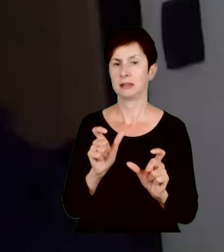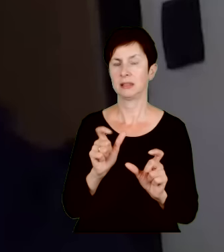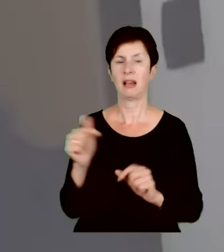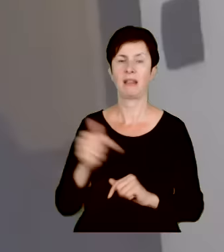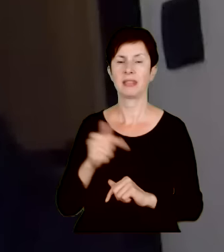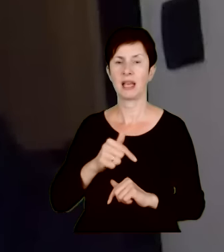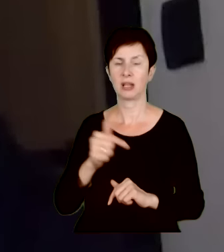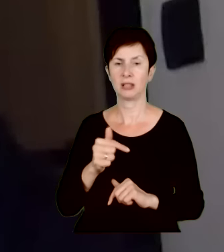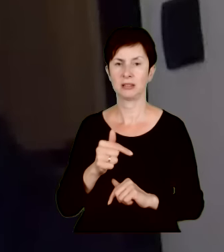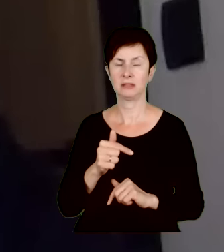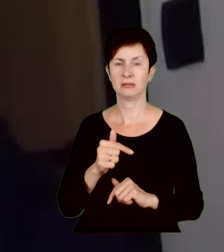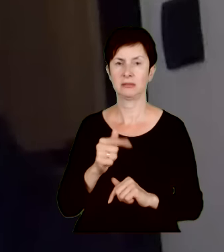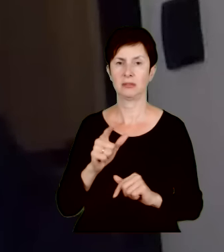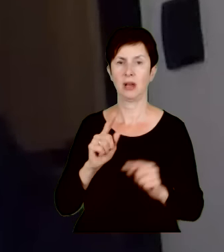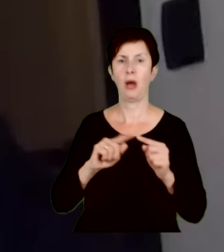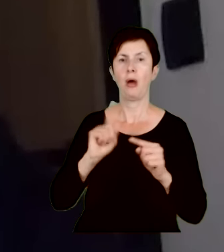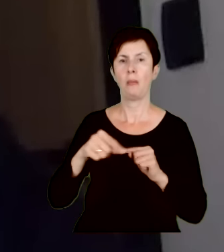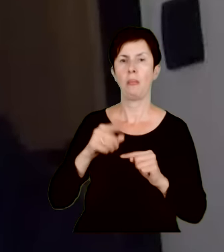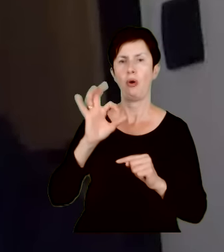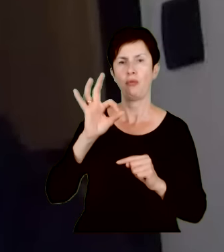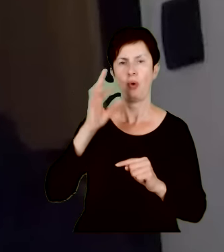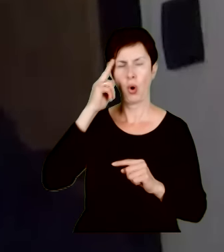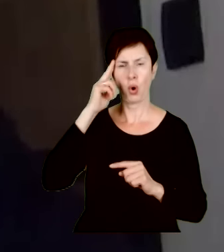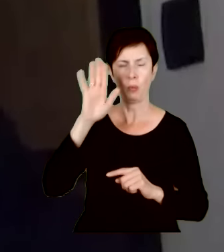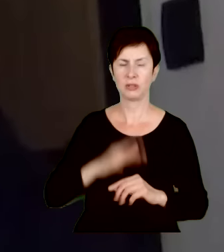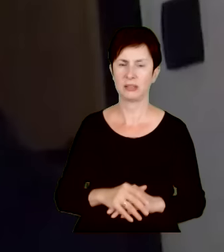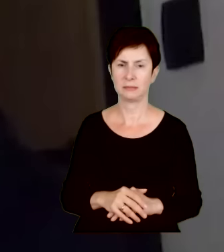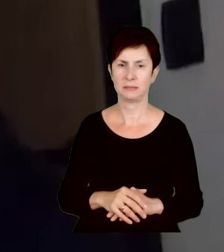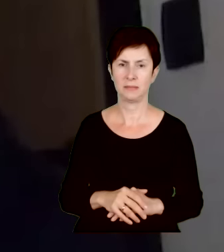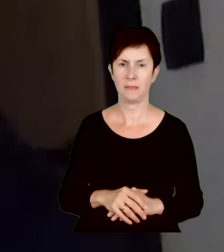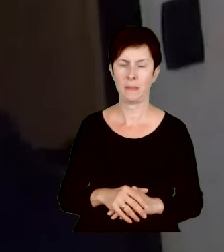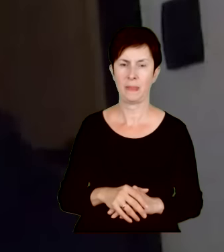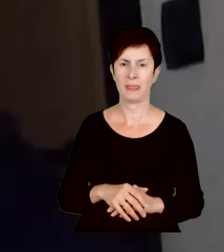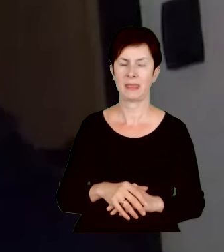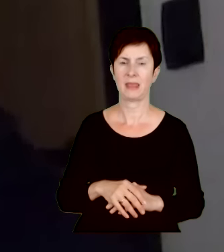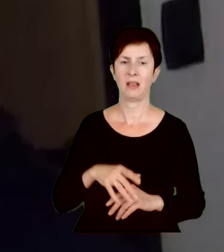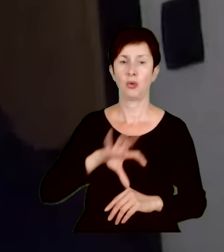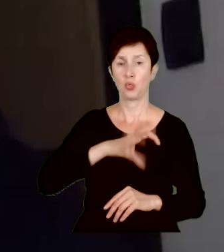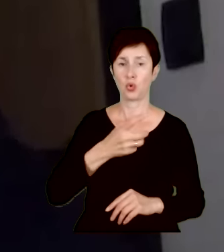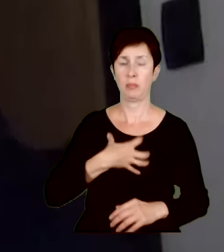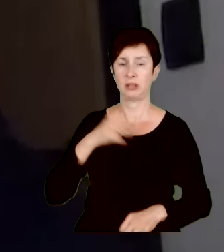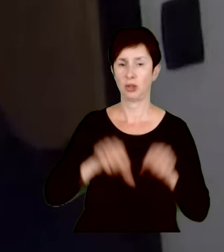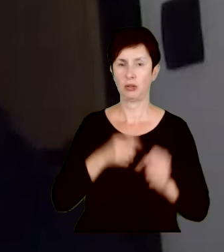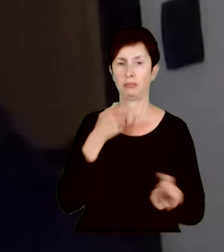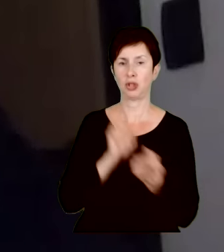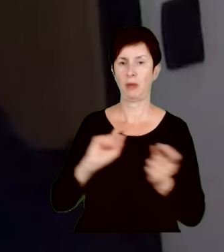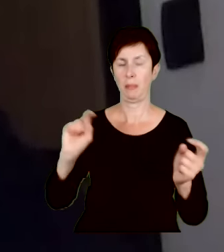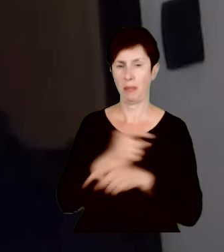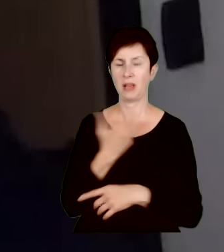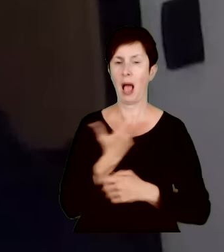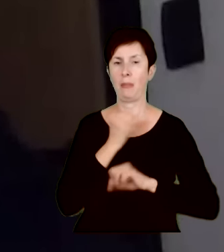postkomunistów całe grupy sędziowskie występują przeciwko własnemu państwu po to żeby chronić partykularne